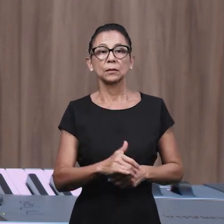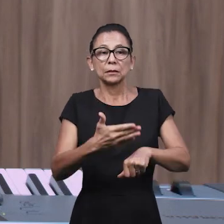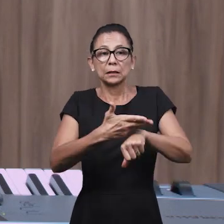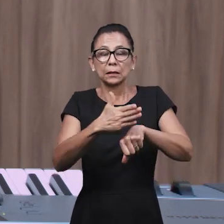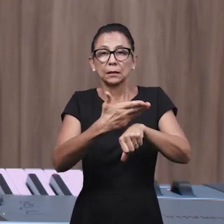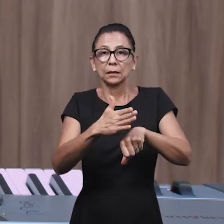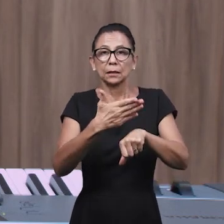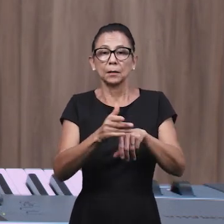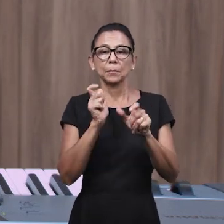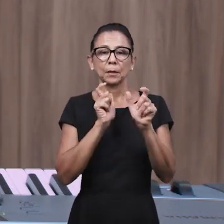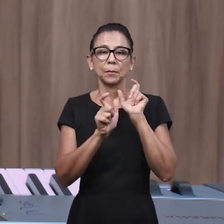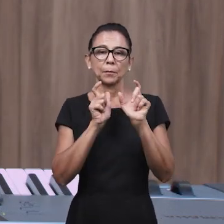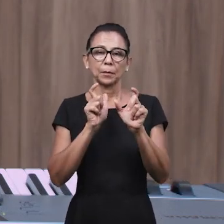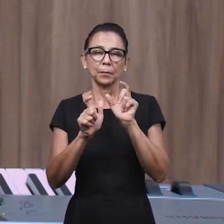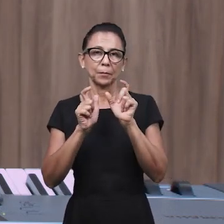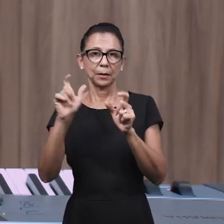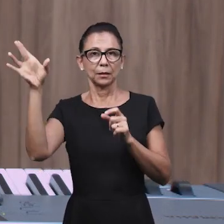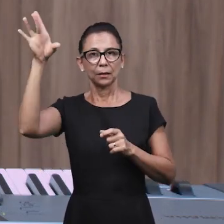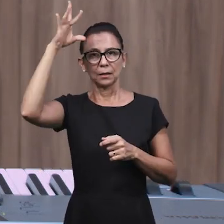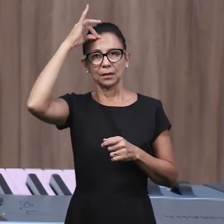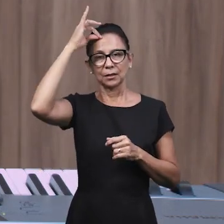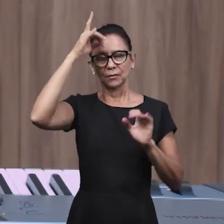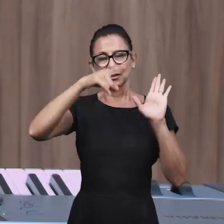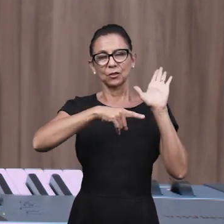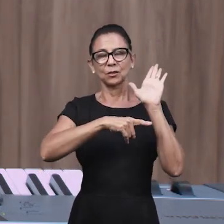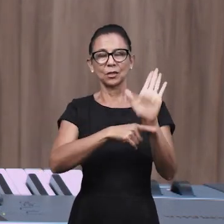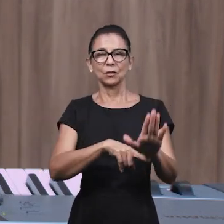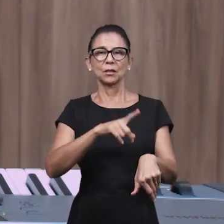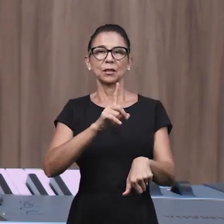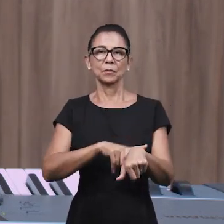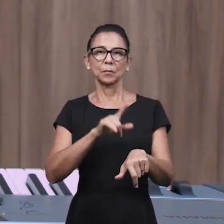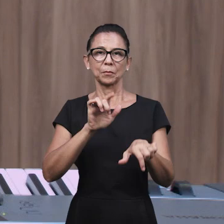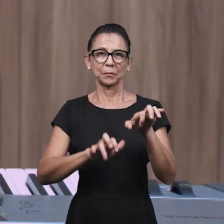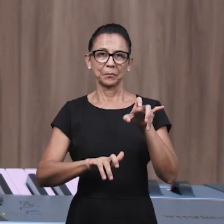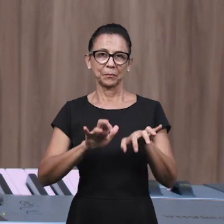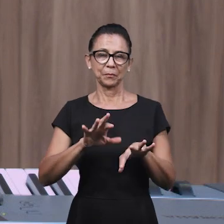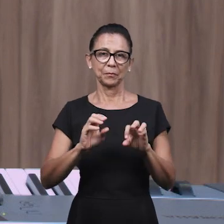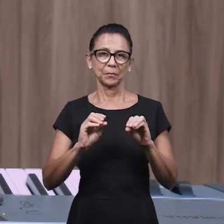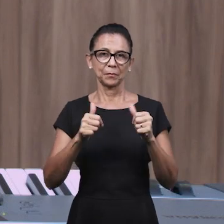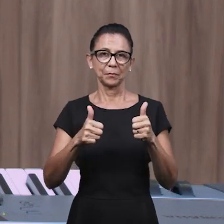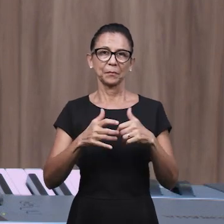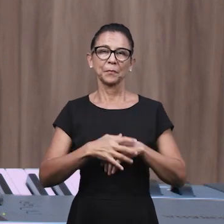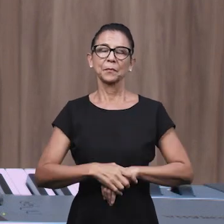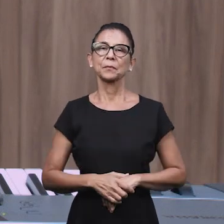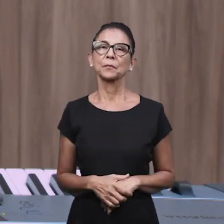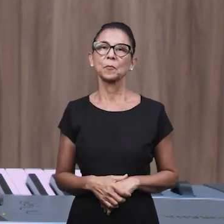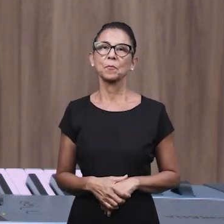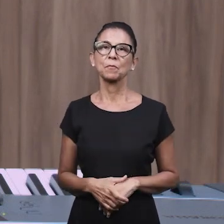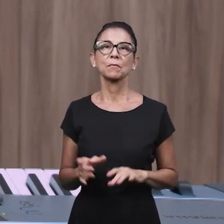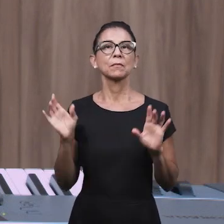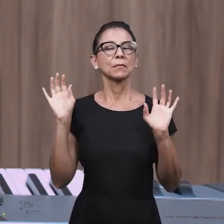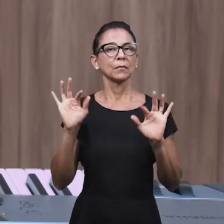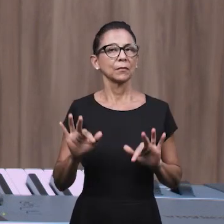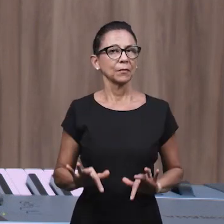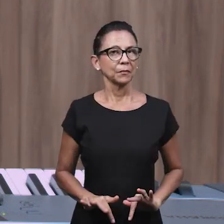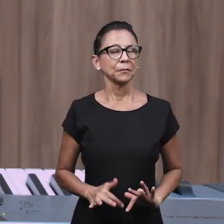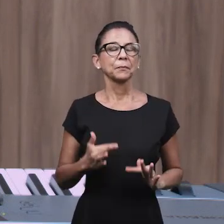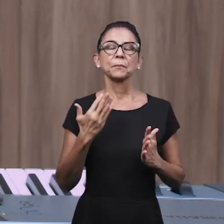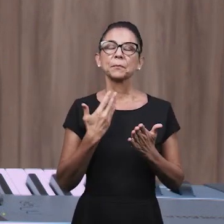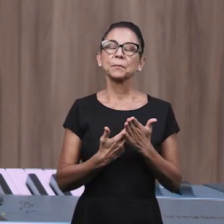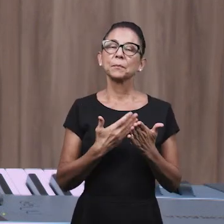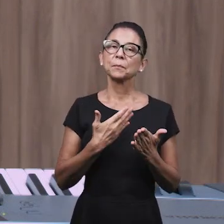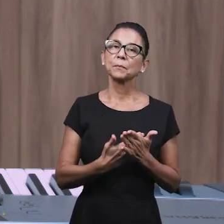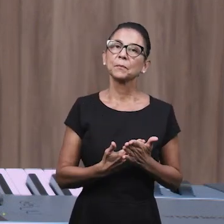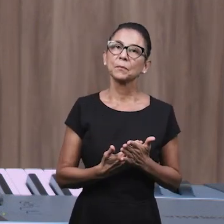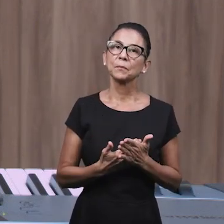relative, entraînez-vous beaucoup le solfège, vous pouvez apprendre par cœur. Cela va vous aider beaucoup dans le moment de jouer votre instrument. Ainsi, nous